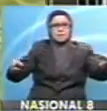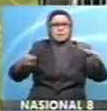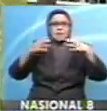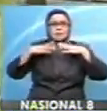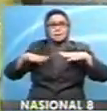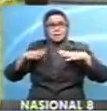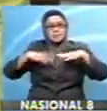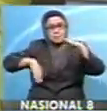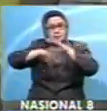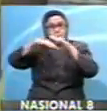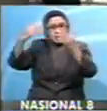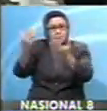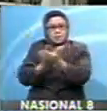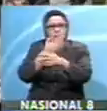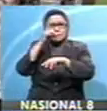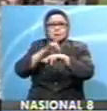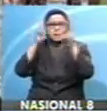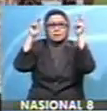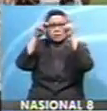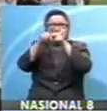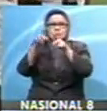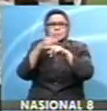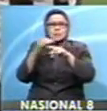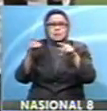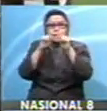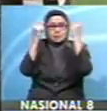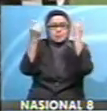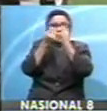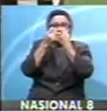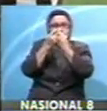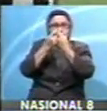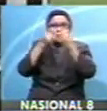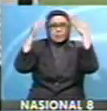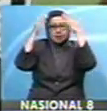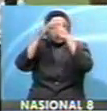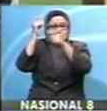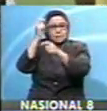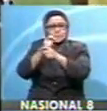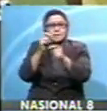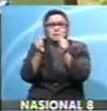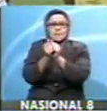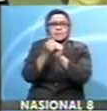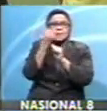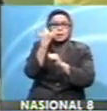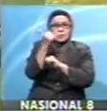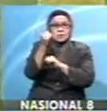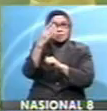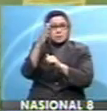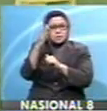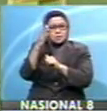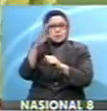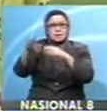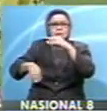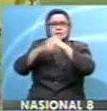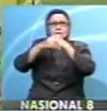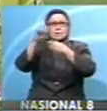di stadium Darul Makmur Kuantan Pahang pasukan Pahang masih lagi mengekalkan warna kebangsaan skuad tok gajah iaitu kuning biru yang ditambahkan dengan rekaan